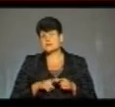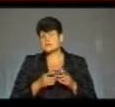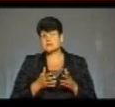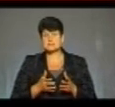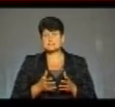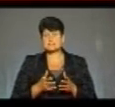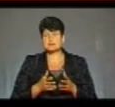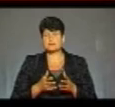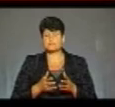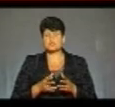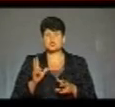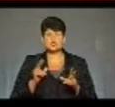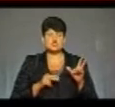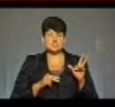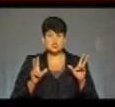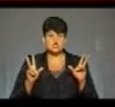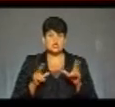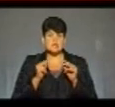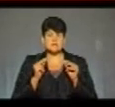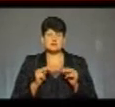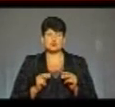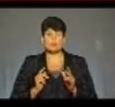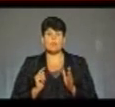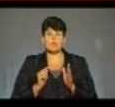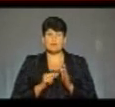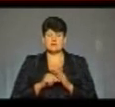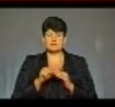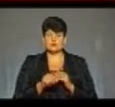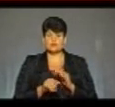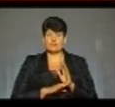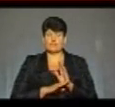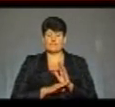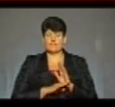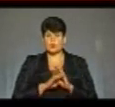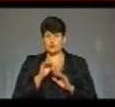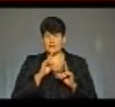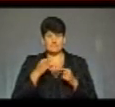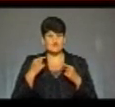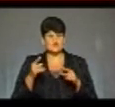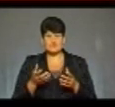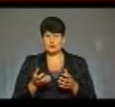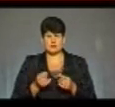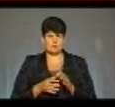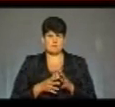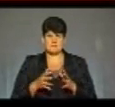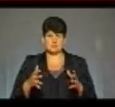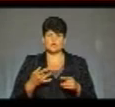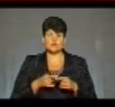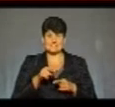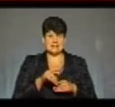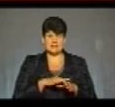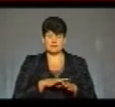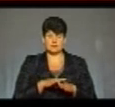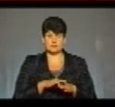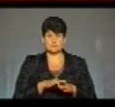і шанс, і жарт, бо він розуміє, що розпустивши цю Верховну Раду, в іншій він не отримує такої більшості, якщо ця Верховна Рада не справиться з